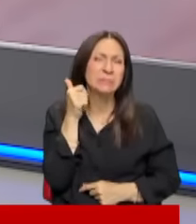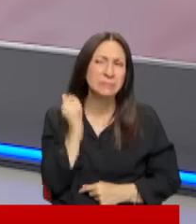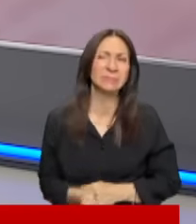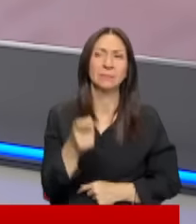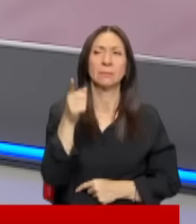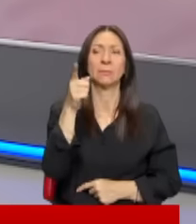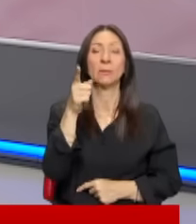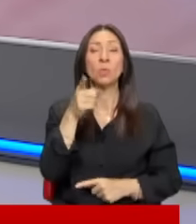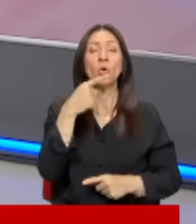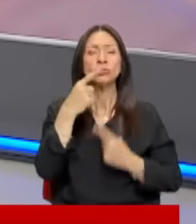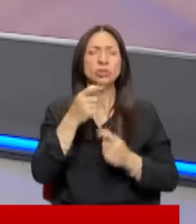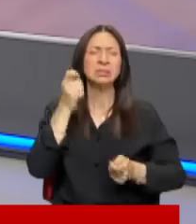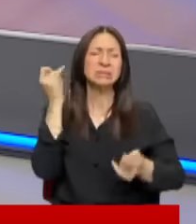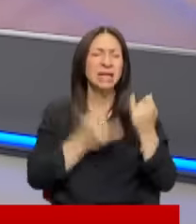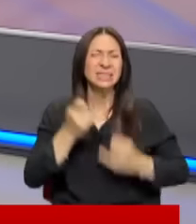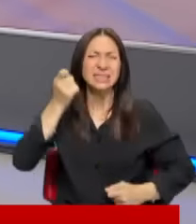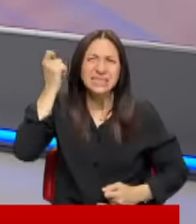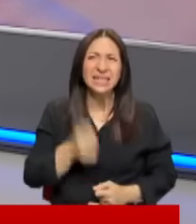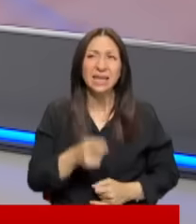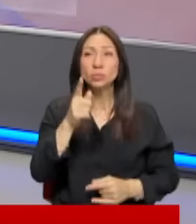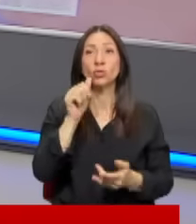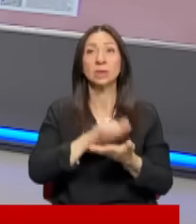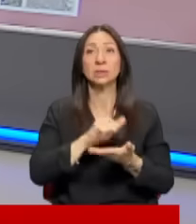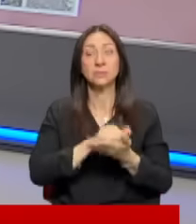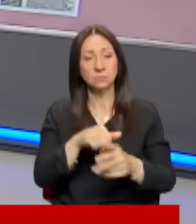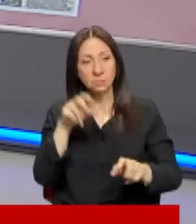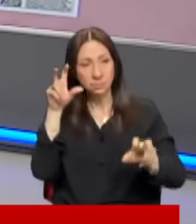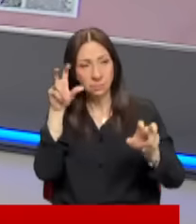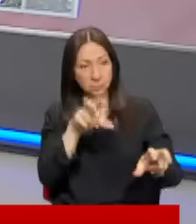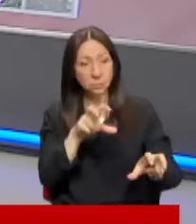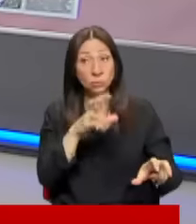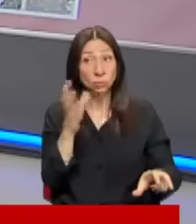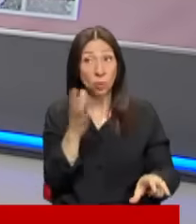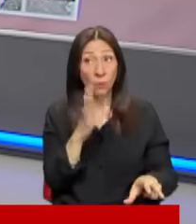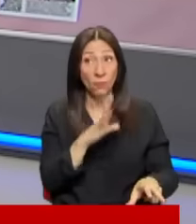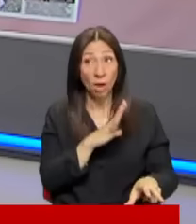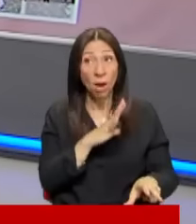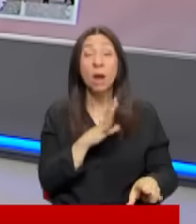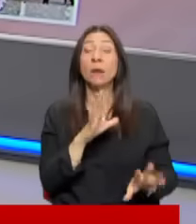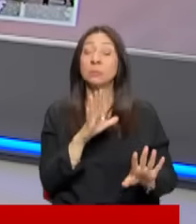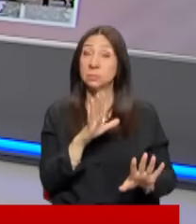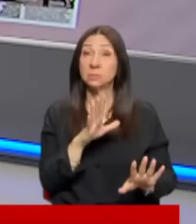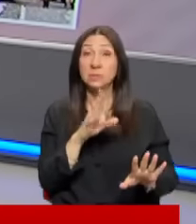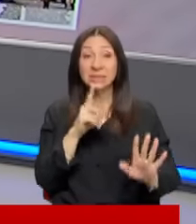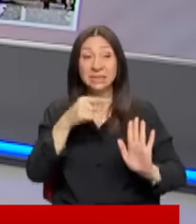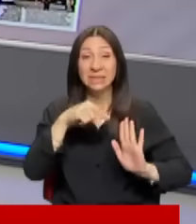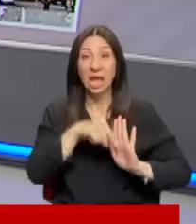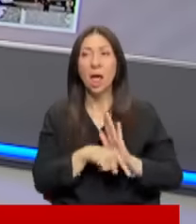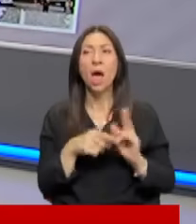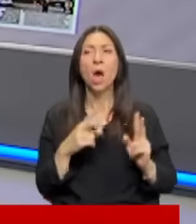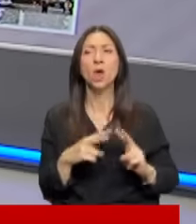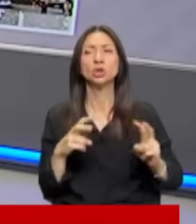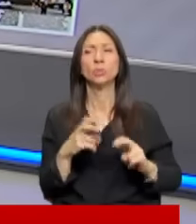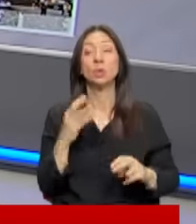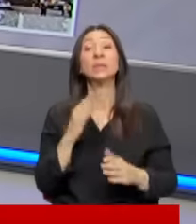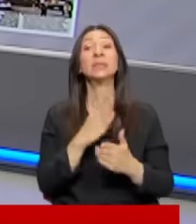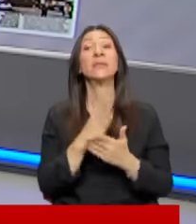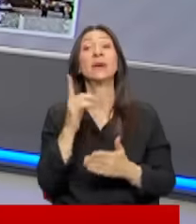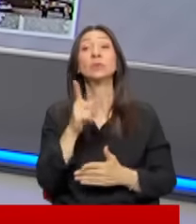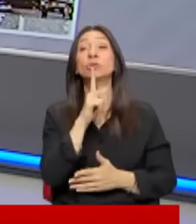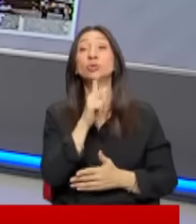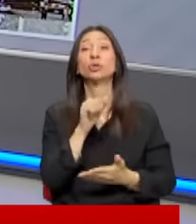bu konuşulur, tartışılır. Pek çok gazetecinin radarına zaten çoktan girmiş, derinlemesine araştırılır. Devam